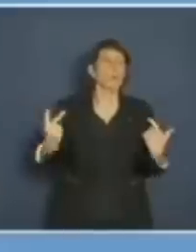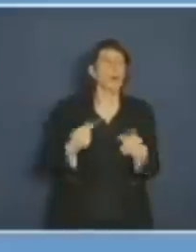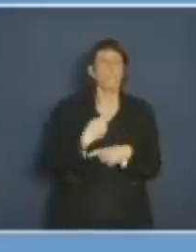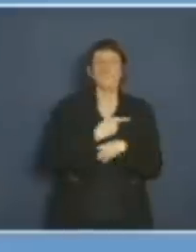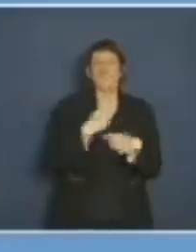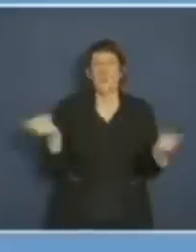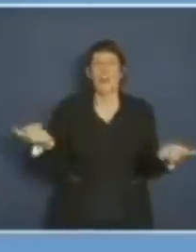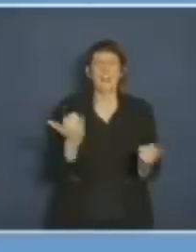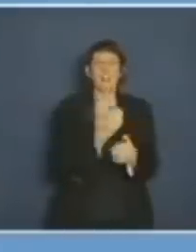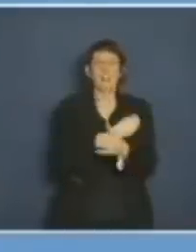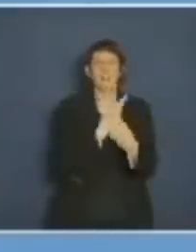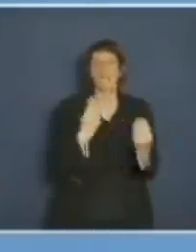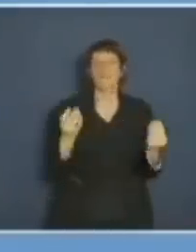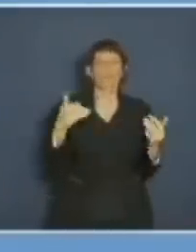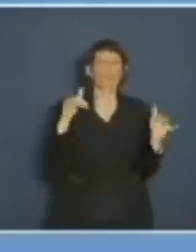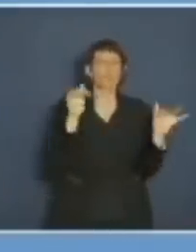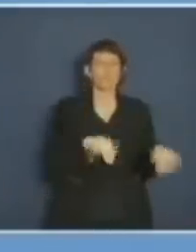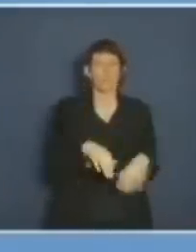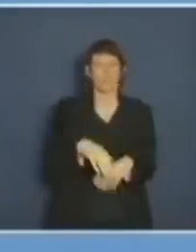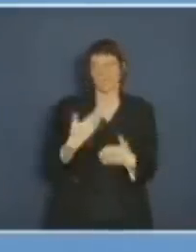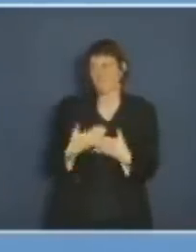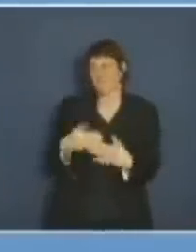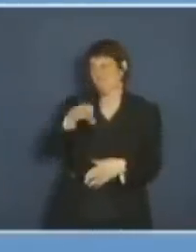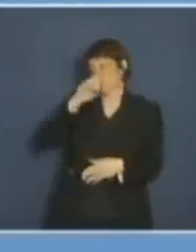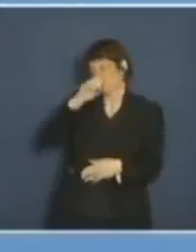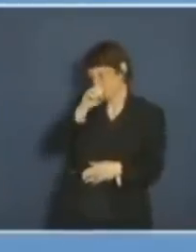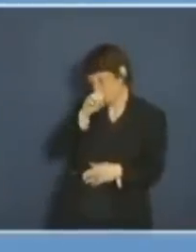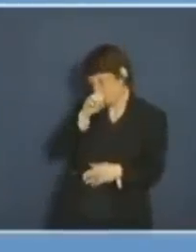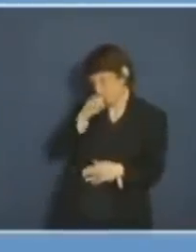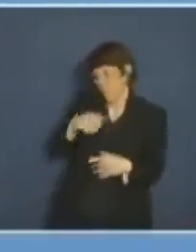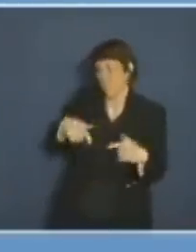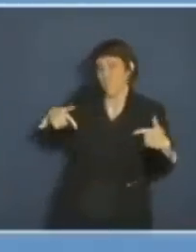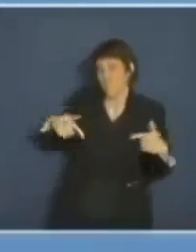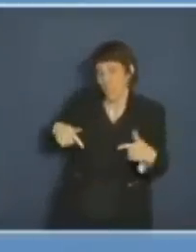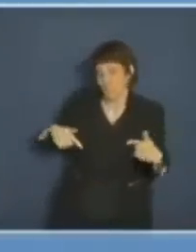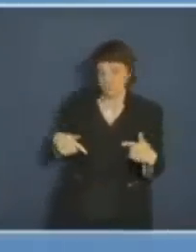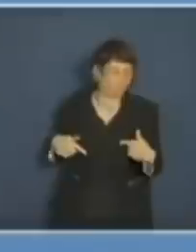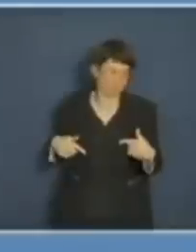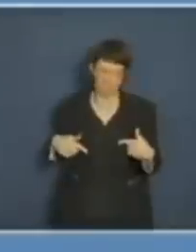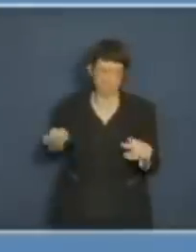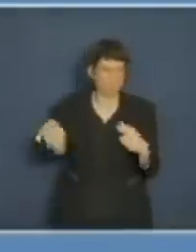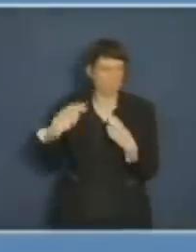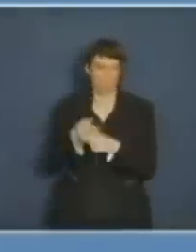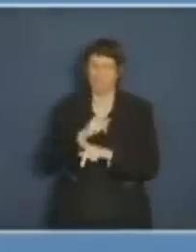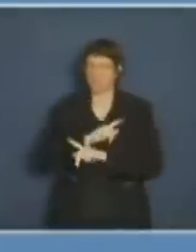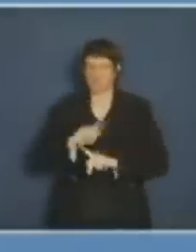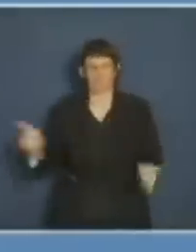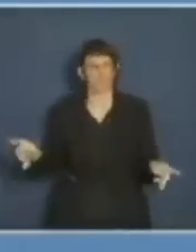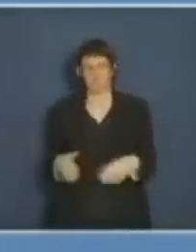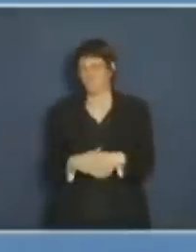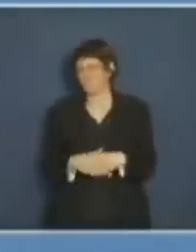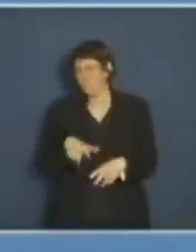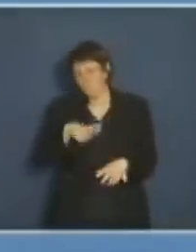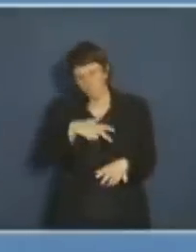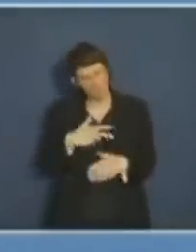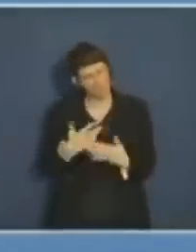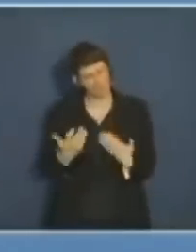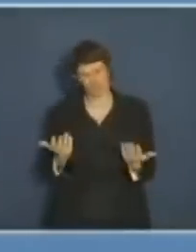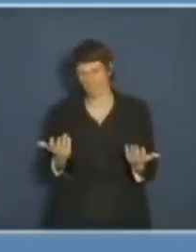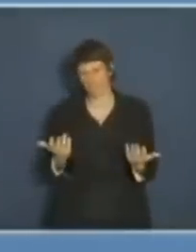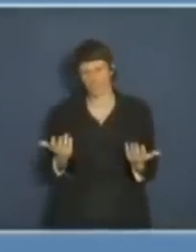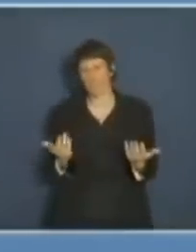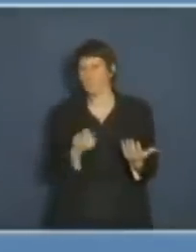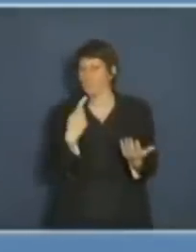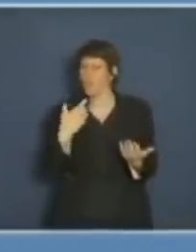alle jetzt schon so viel Impfstoff zur Verfügung steht, wie wir uns das sicherlich alle wünschen würden. Wir haben hier mehrfach darauf